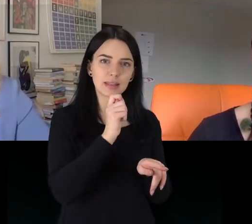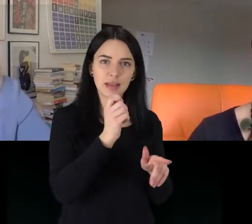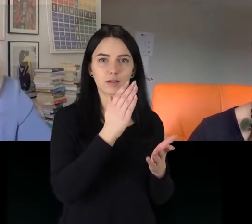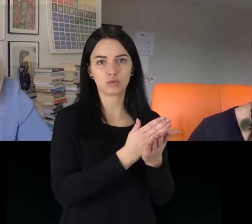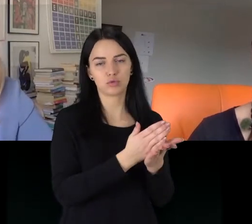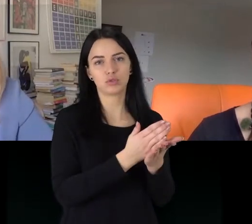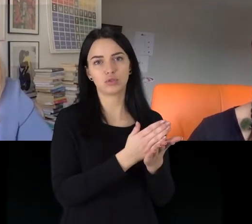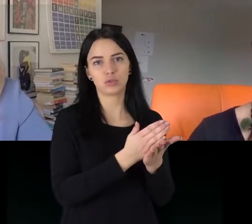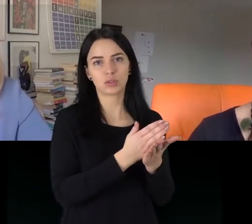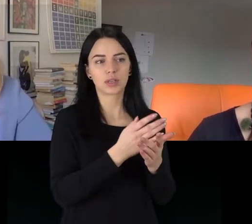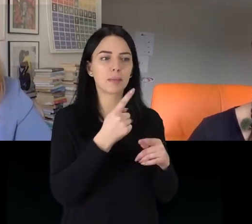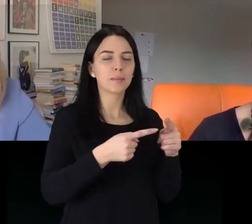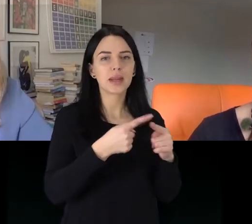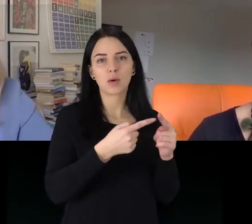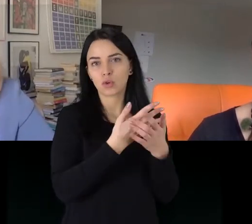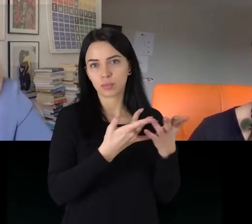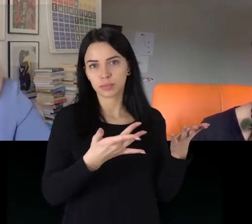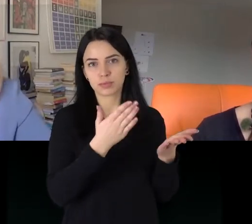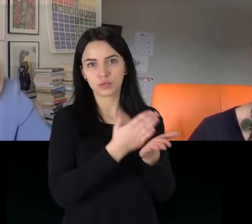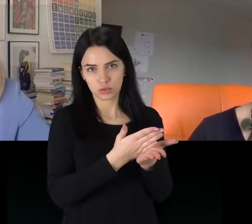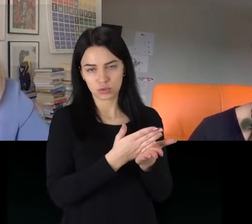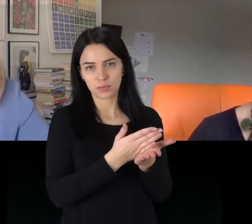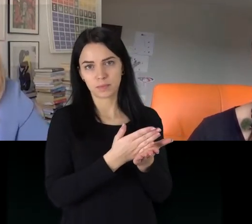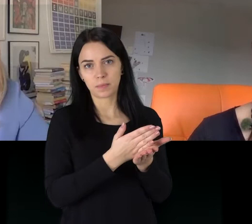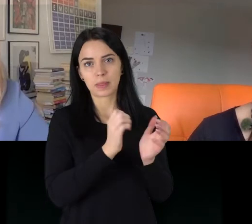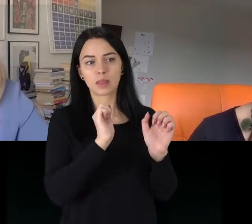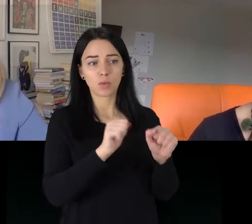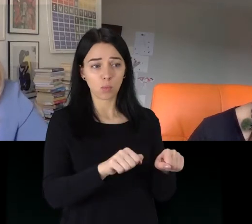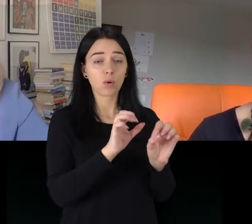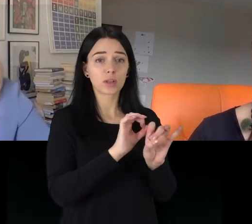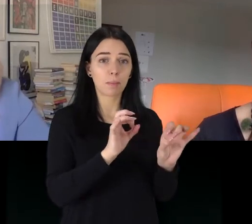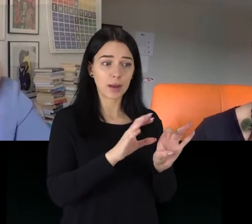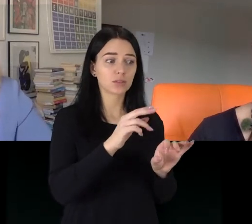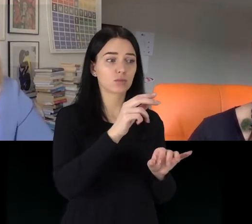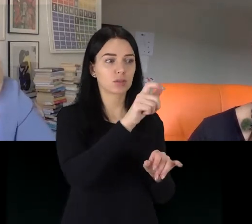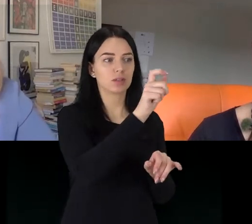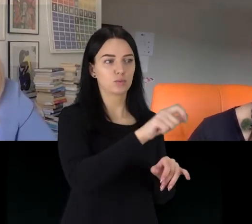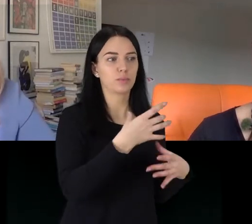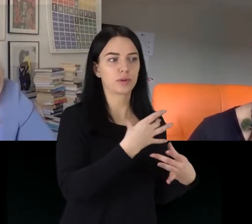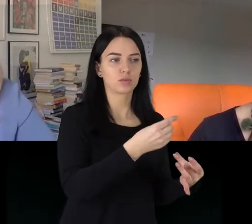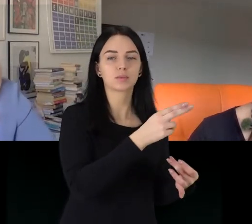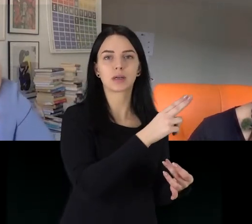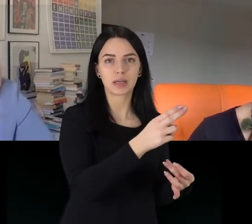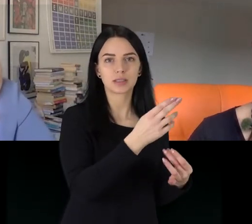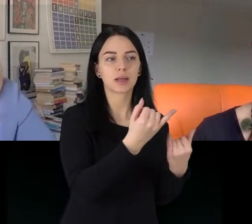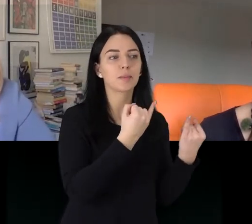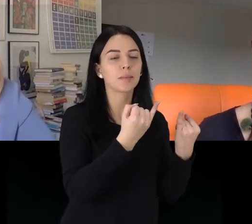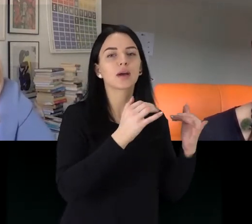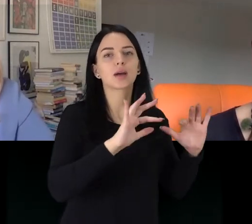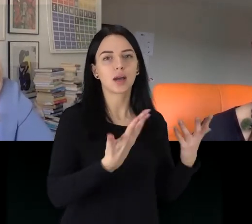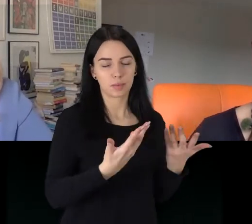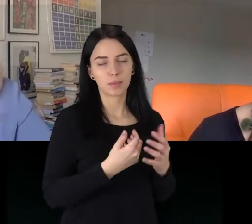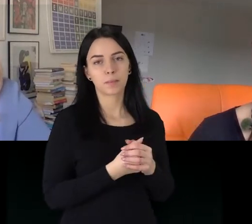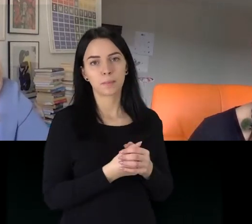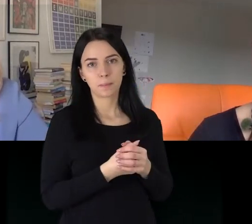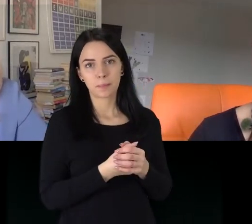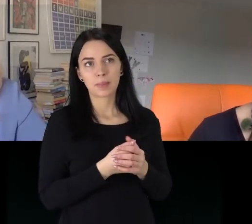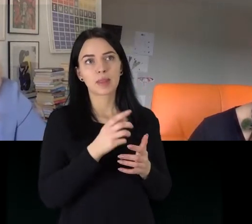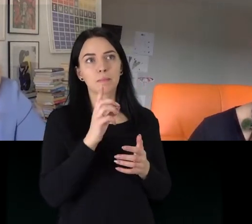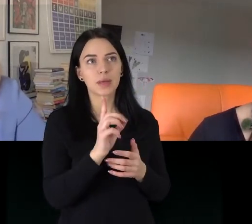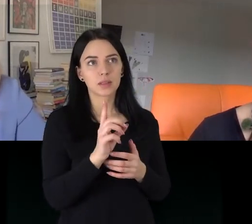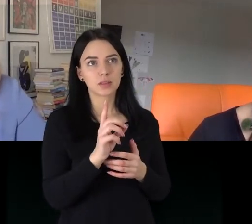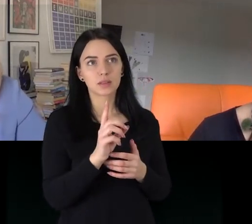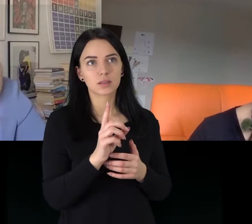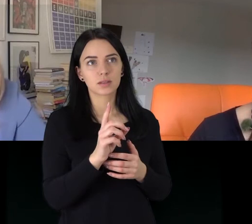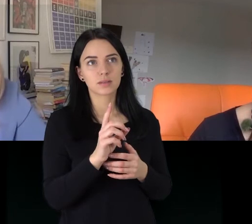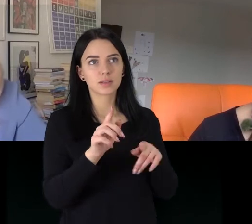tam tikri metodai, kada galėsim pasidalinti, aišku, kaip kalbėti su tai žmonėm, ar ne, tai bent jau trumpai. Bet taip skamba